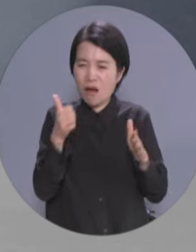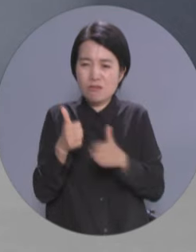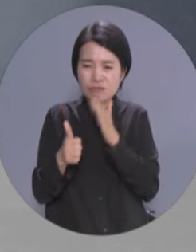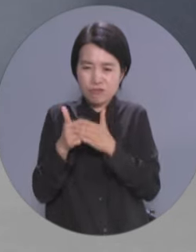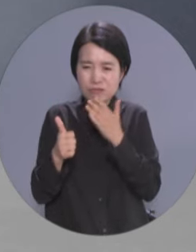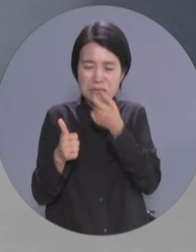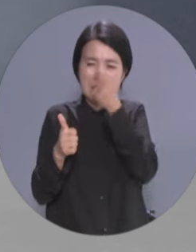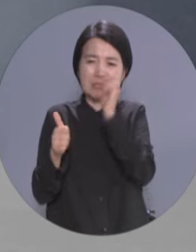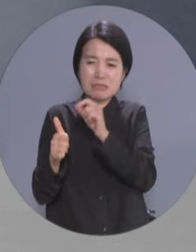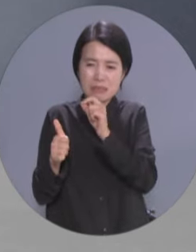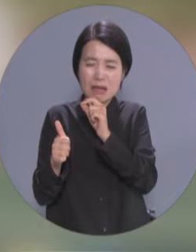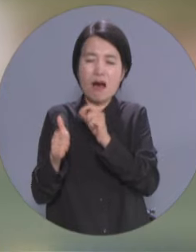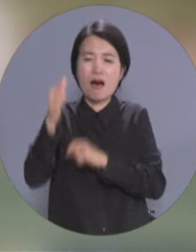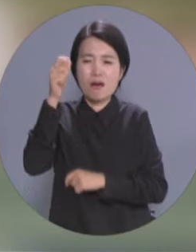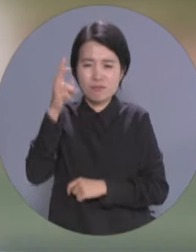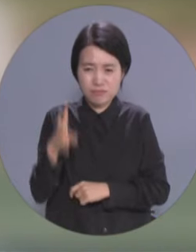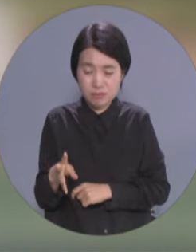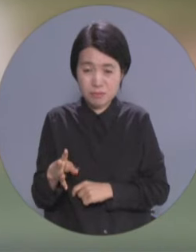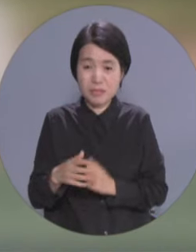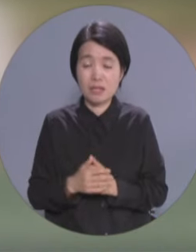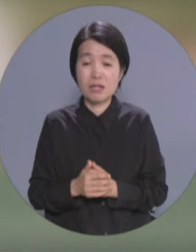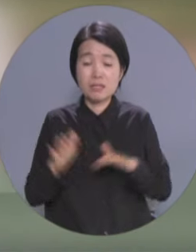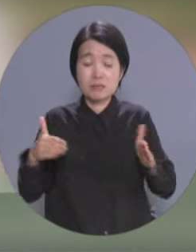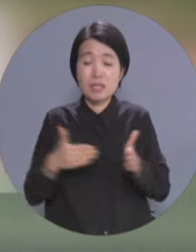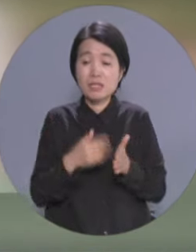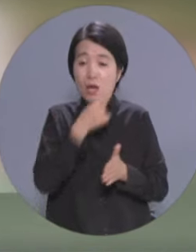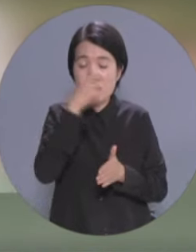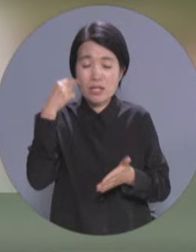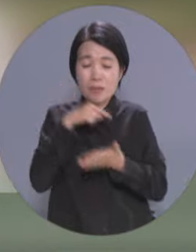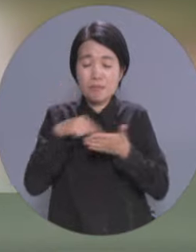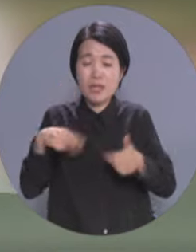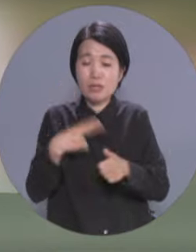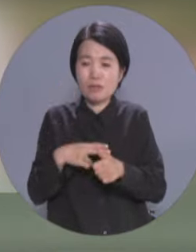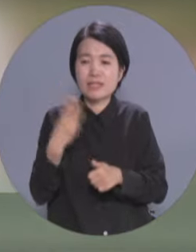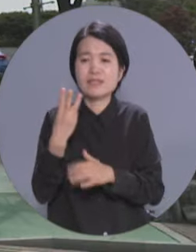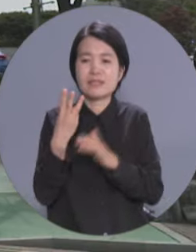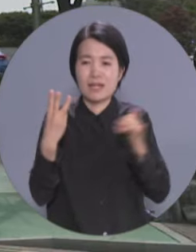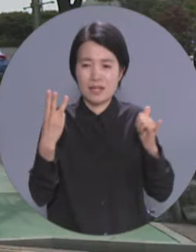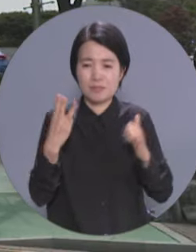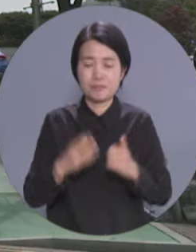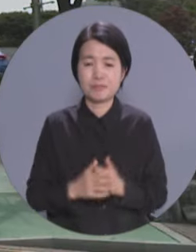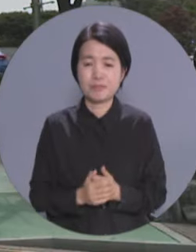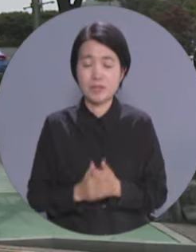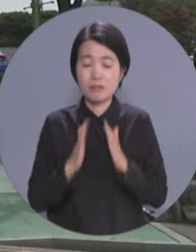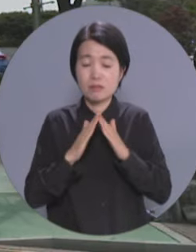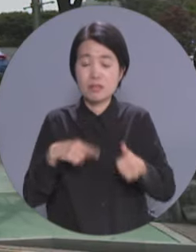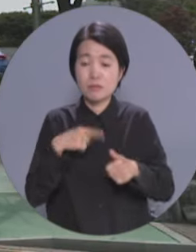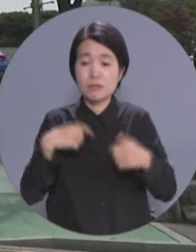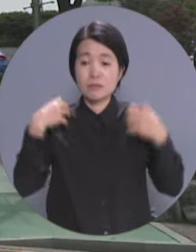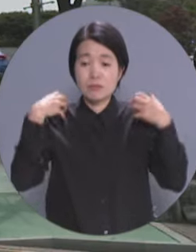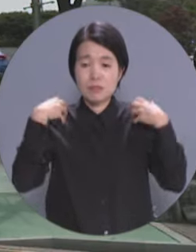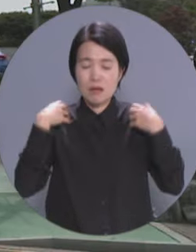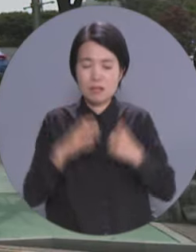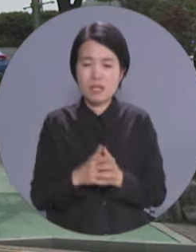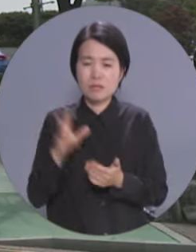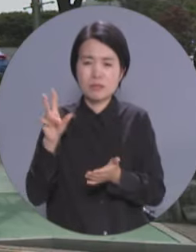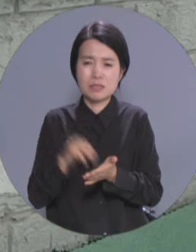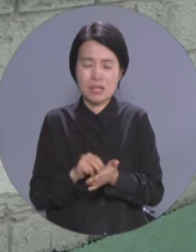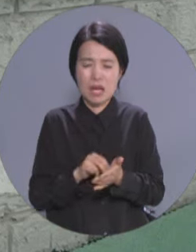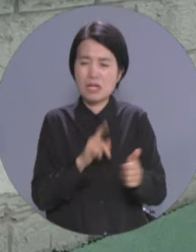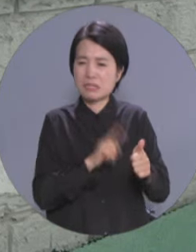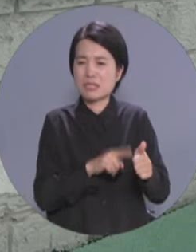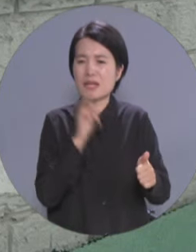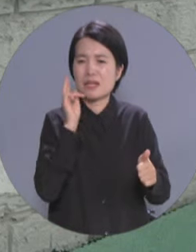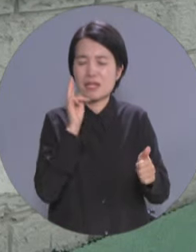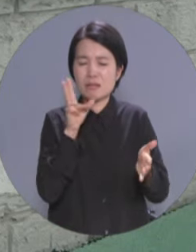다는 겁까지 확인된 교사만 세명 전라남도 교육청은 문제가 심각하다고